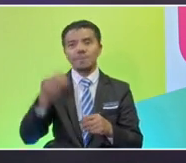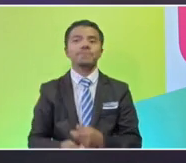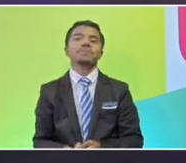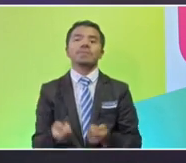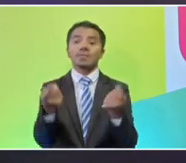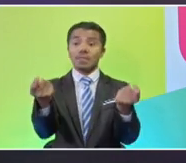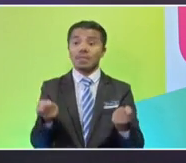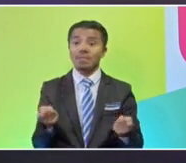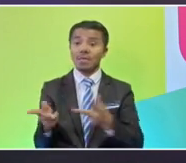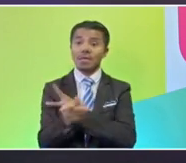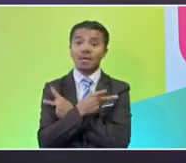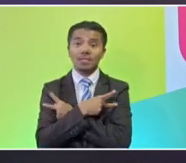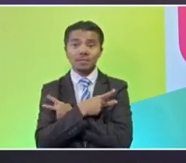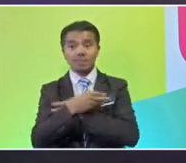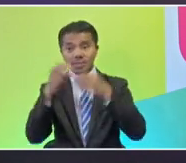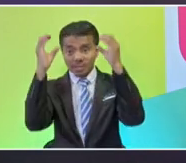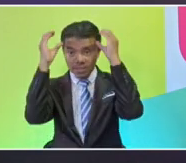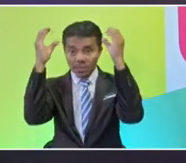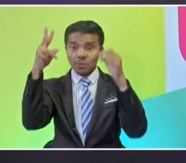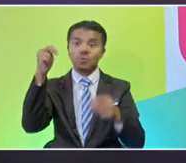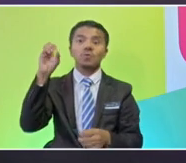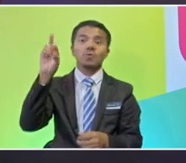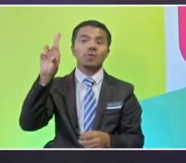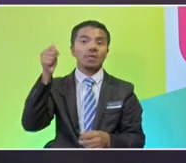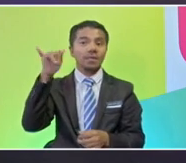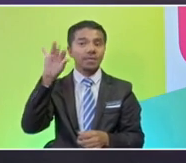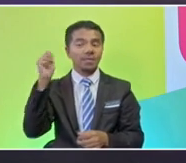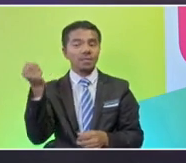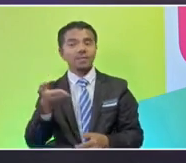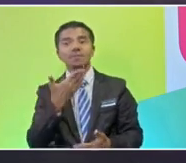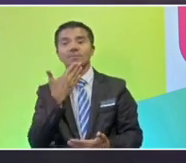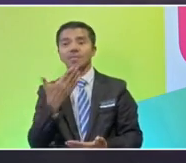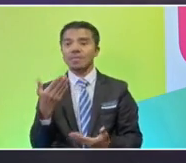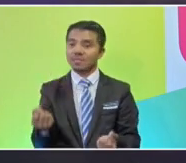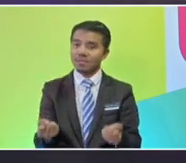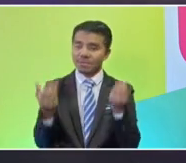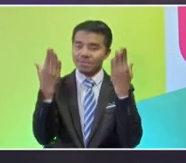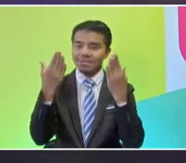kasih banyak kepada guru kita ini yaitu sama-sama